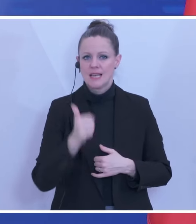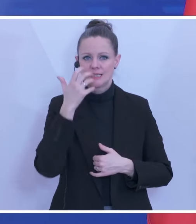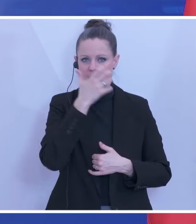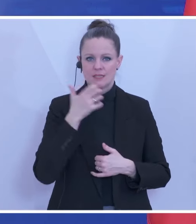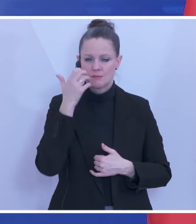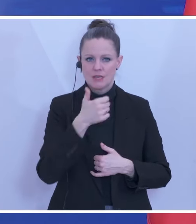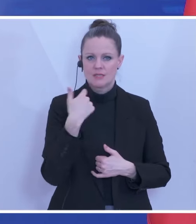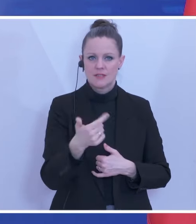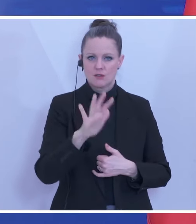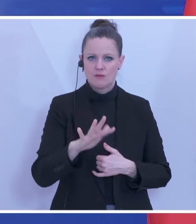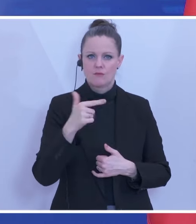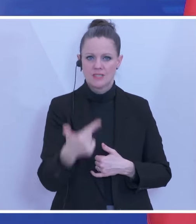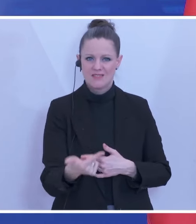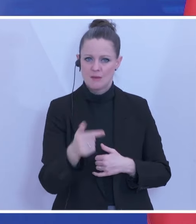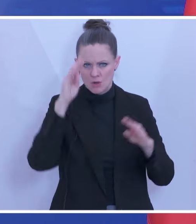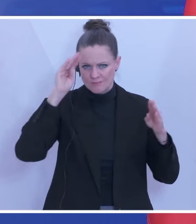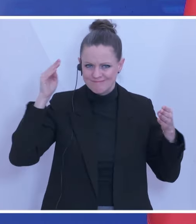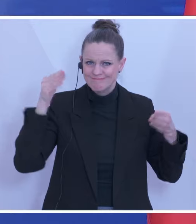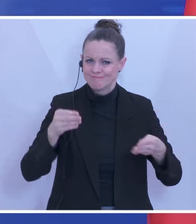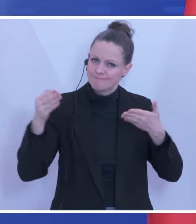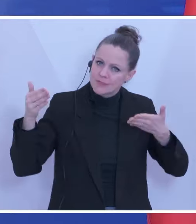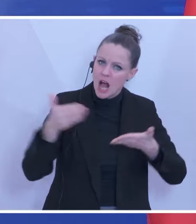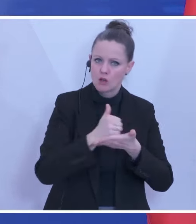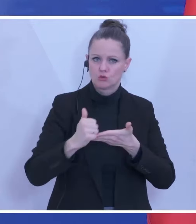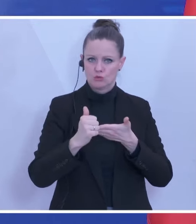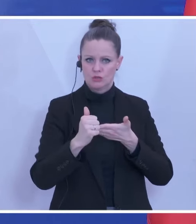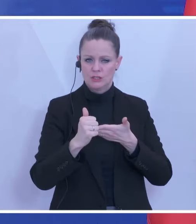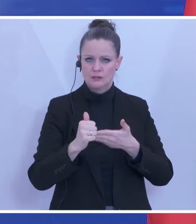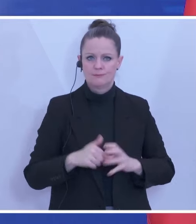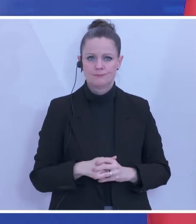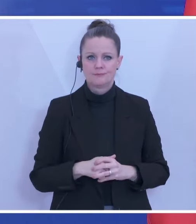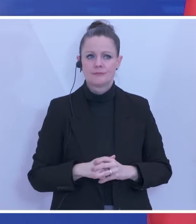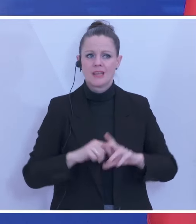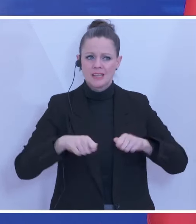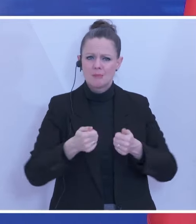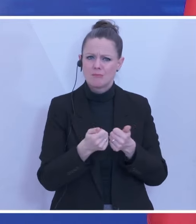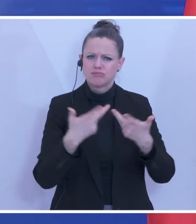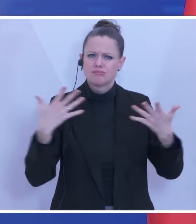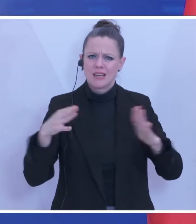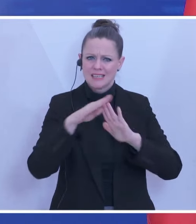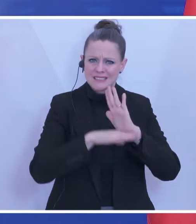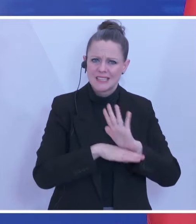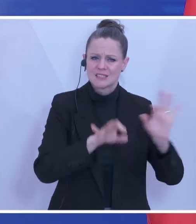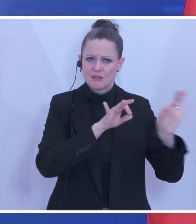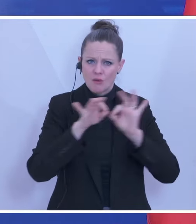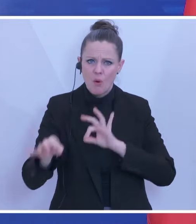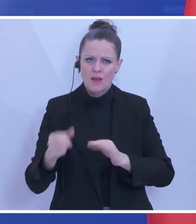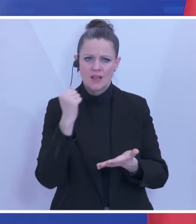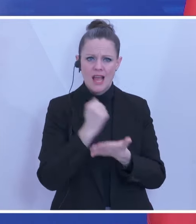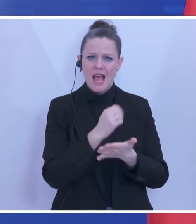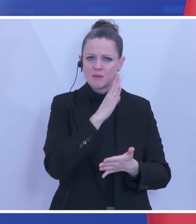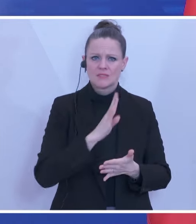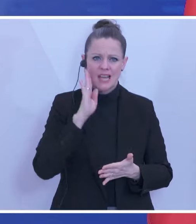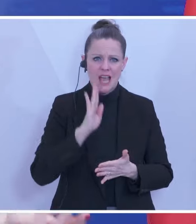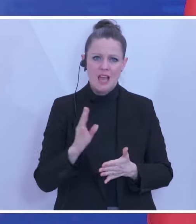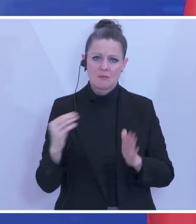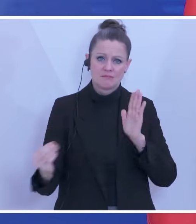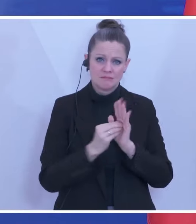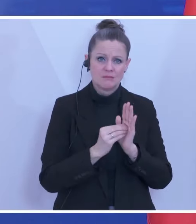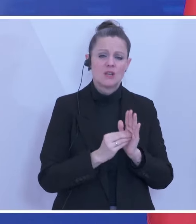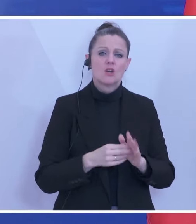2025 intensiv nützen werden müssen. Es gibt zig Gesetze, Verordnungen, wo das Wort Amtsgeheimnis vorkommt. Es geht vom